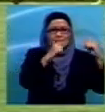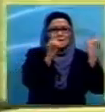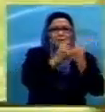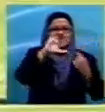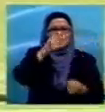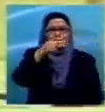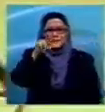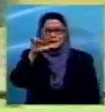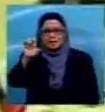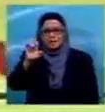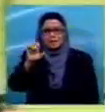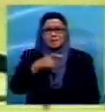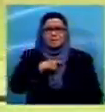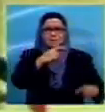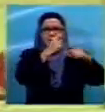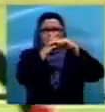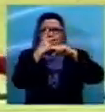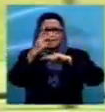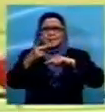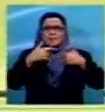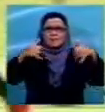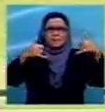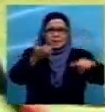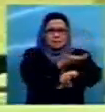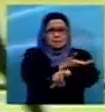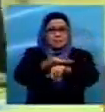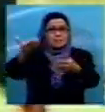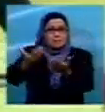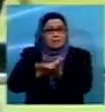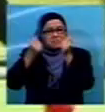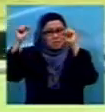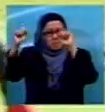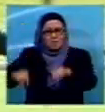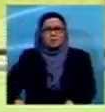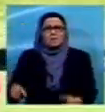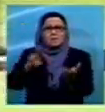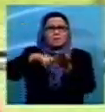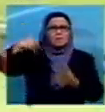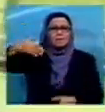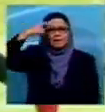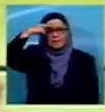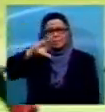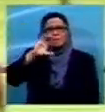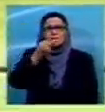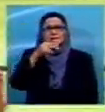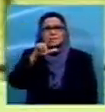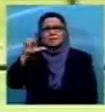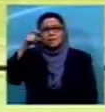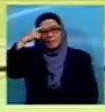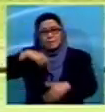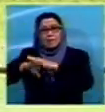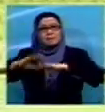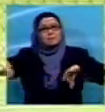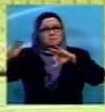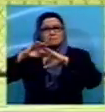pertahanannya Gary Medel melihat pemain generasi baru mampu mencipta sejarah buat Chile. Ke separuh akhir bukan mustahil